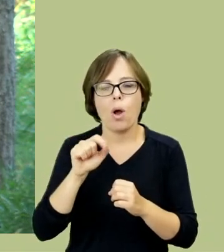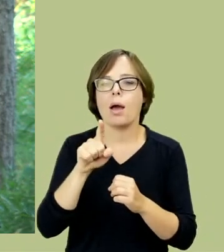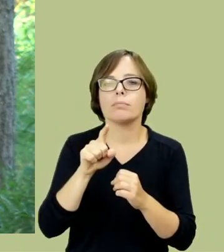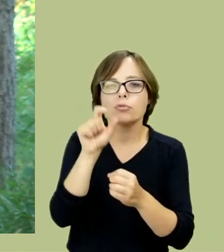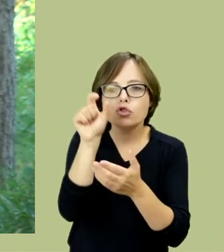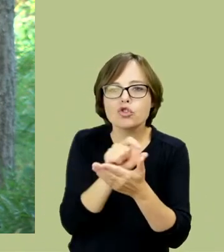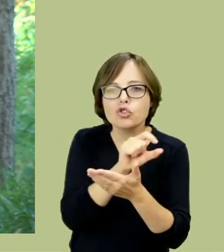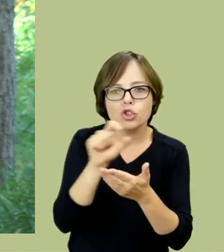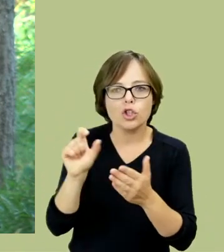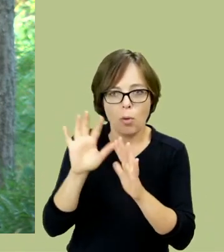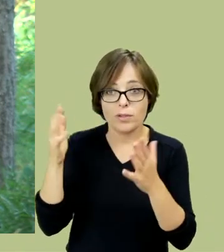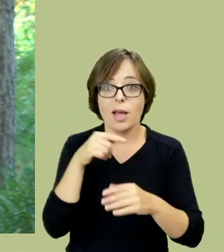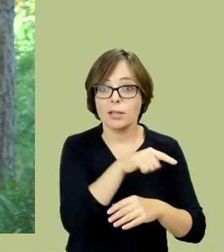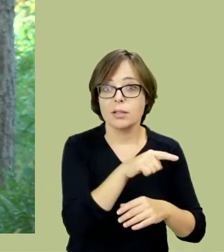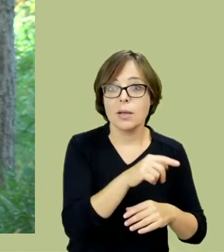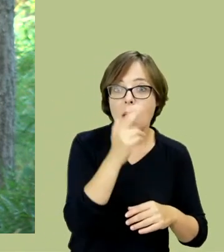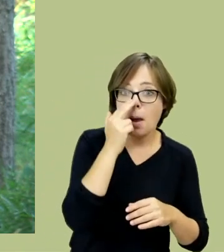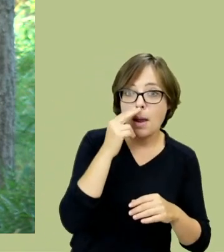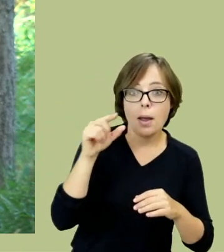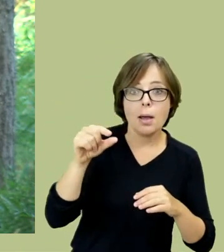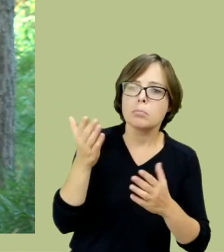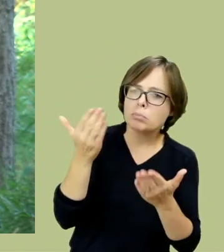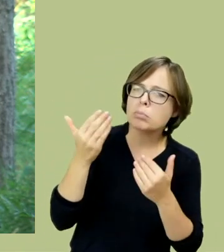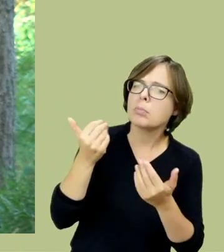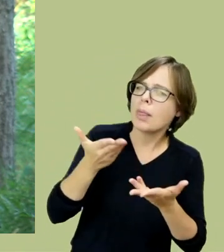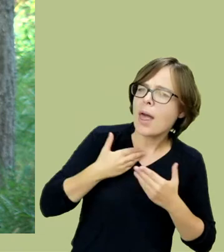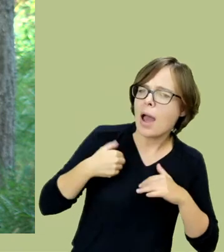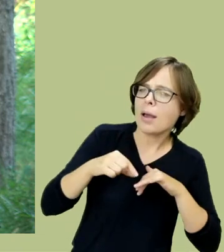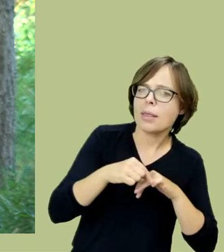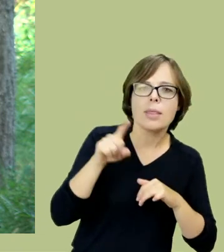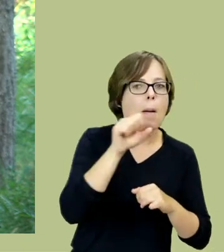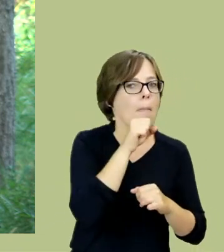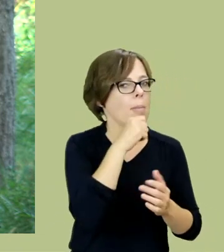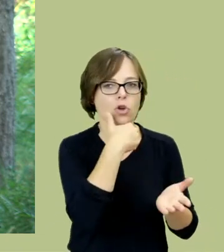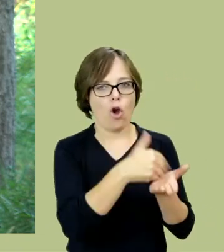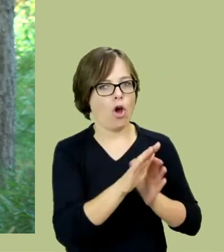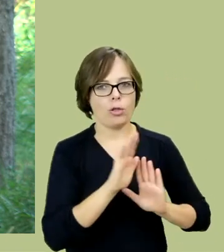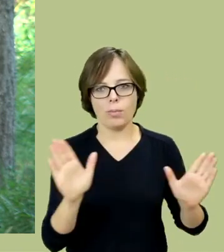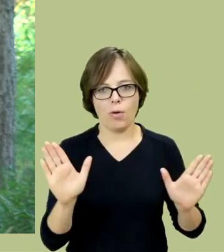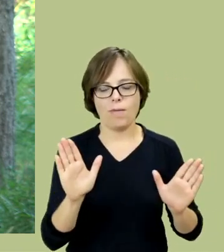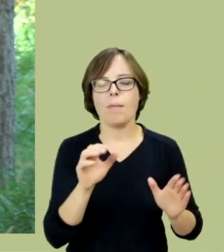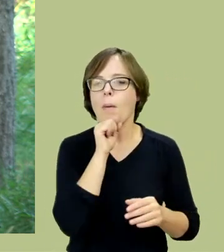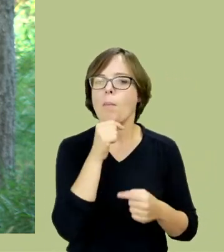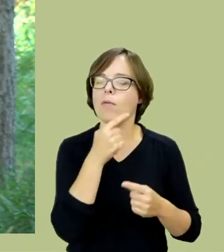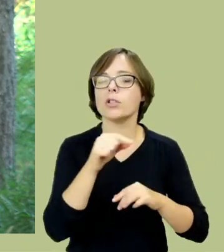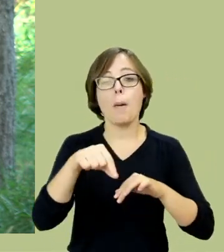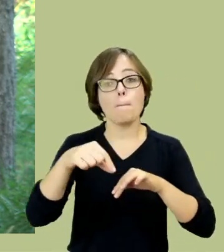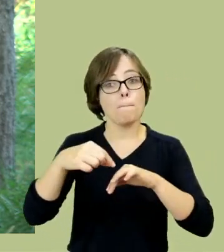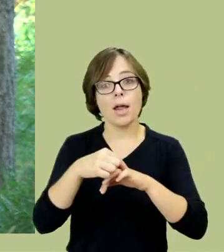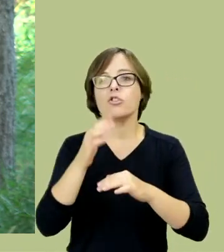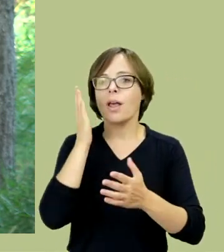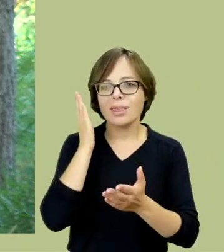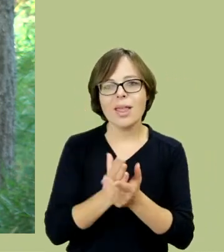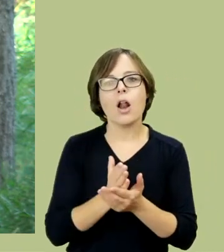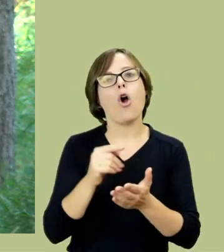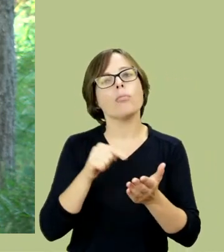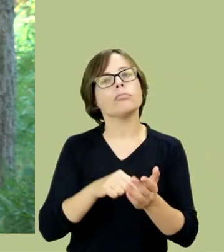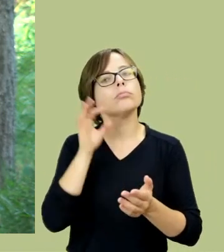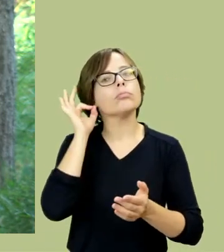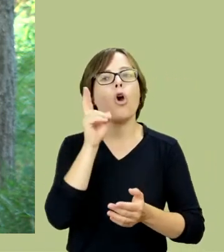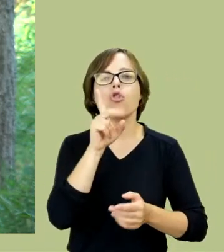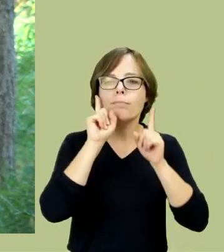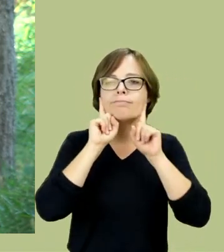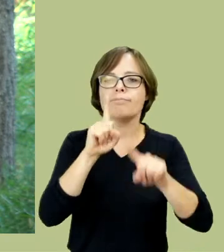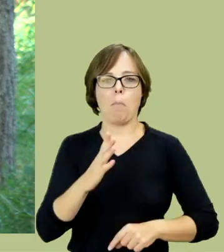go nałożyć, babcia jej odmówiła. Powiedziała, że ten pierścień może nosić tylko prawdziwa patriotka.